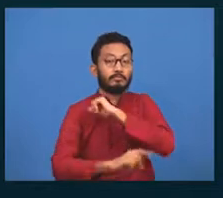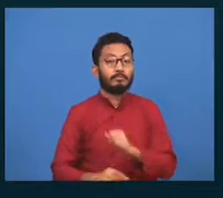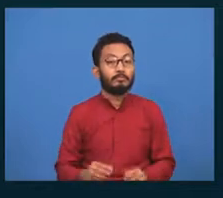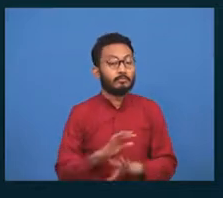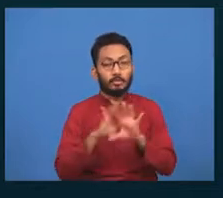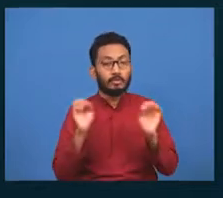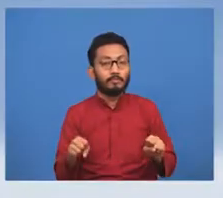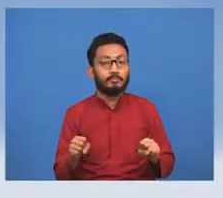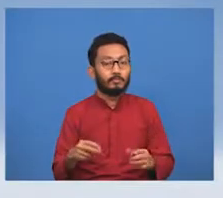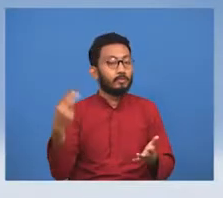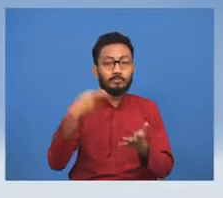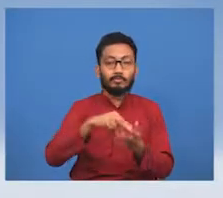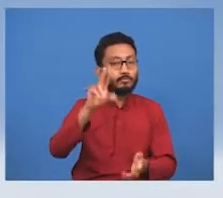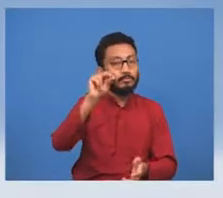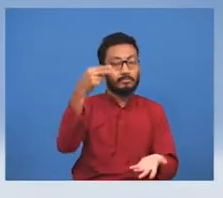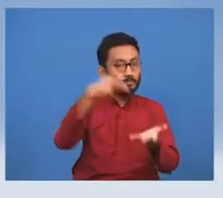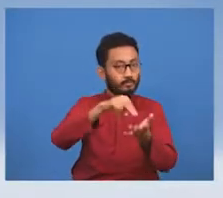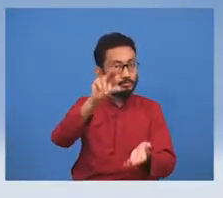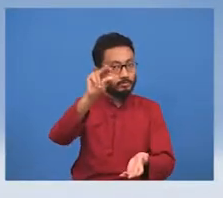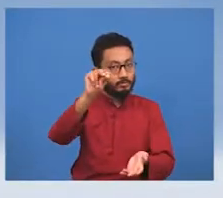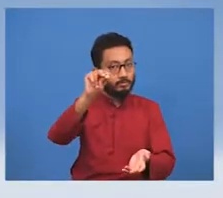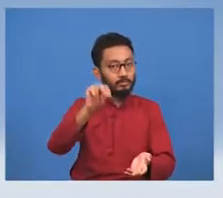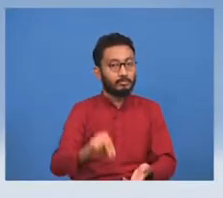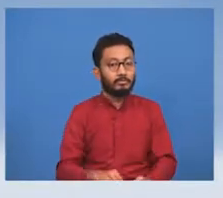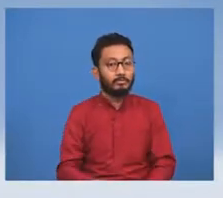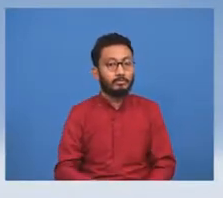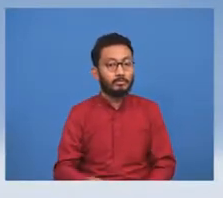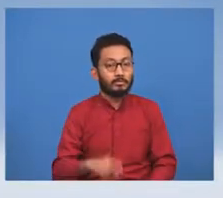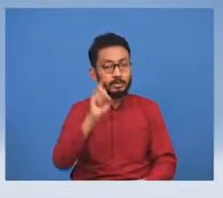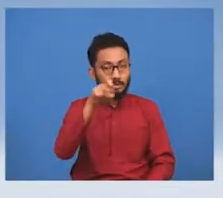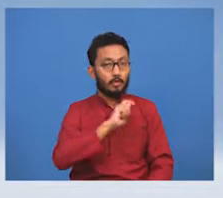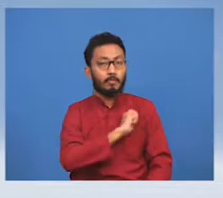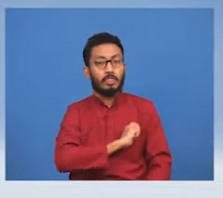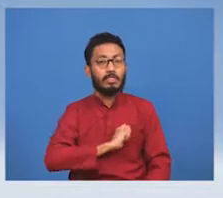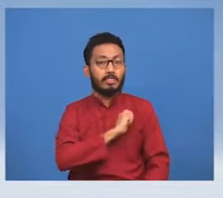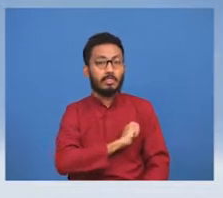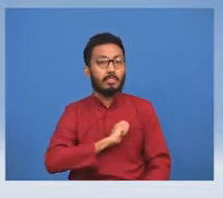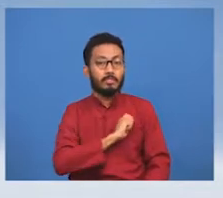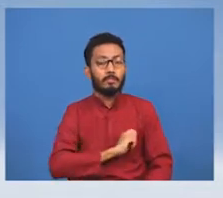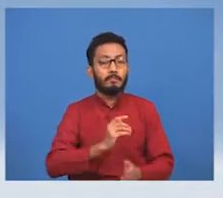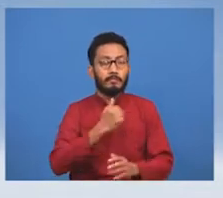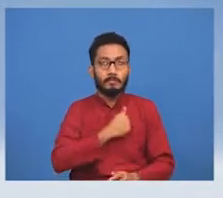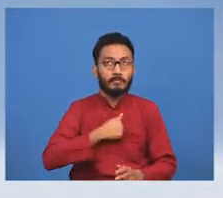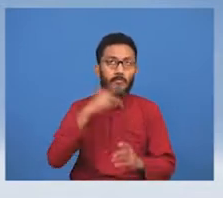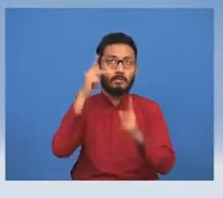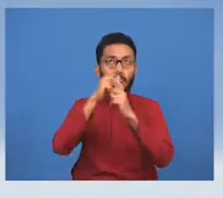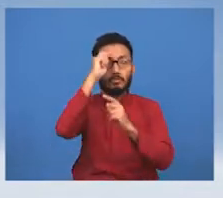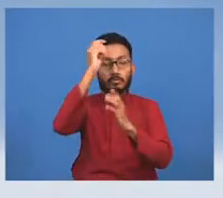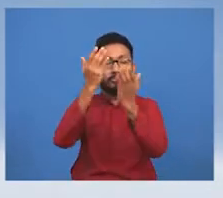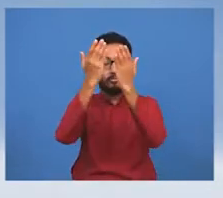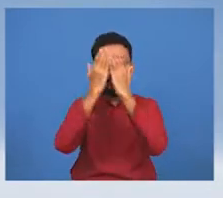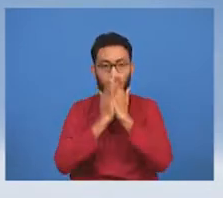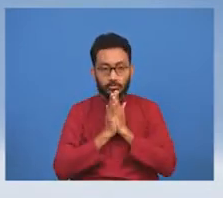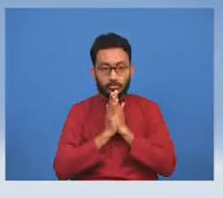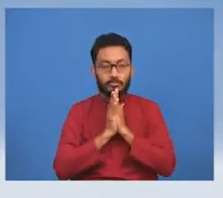segera bertaubat. Oleh yang demikian, murid-murid, kita jangan sesekali pernah mempersenakan agama